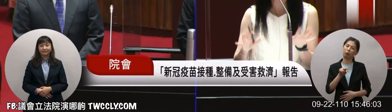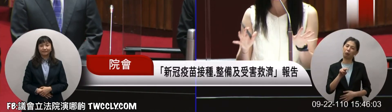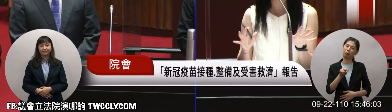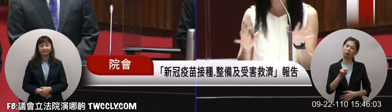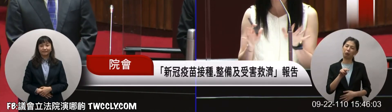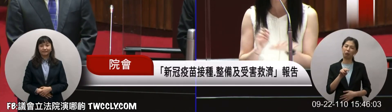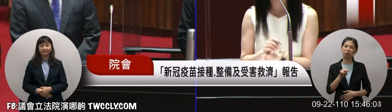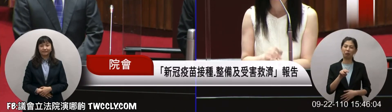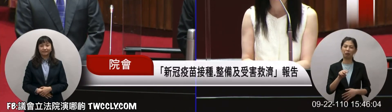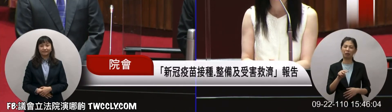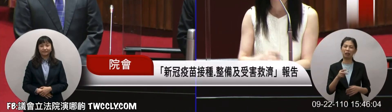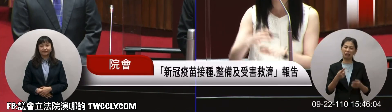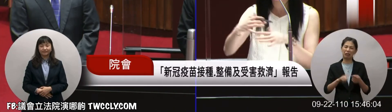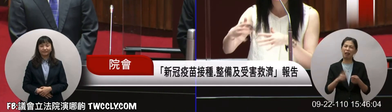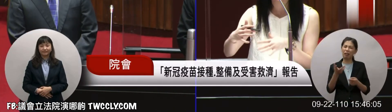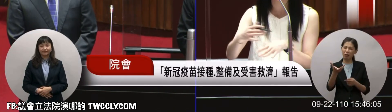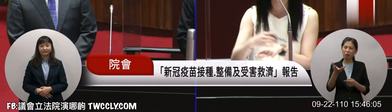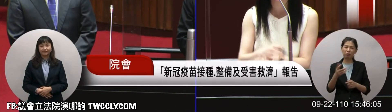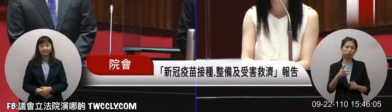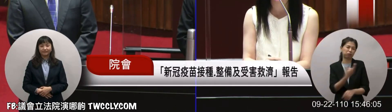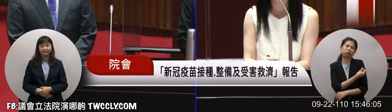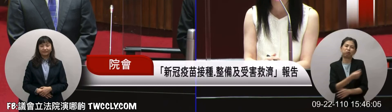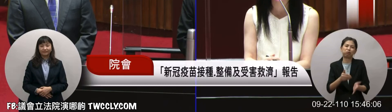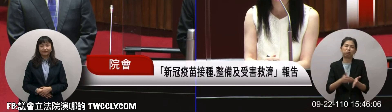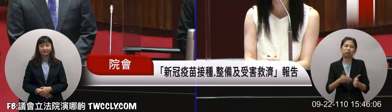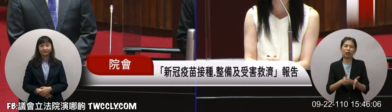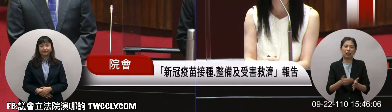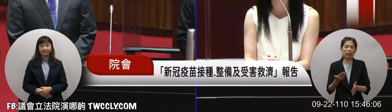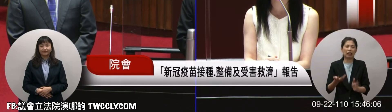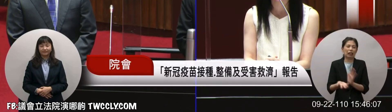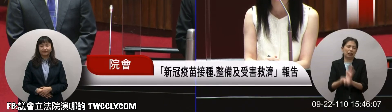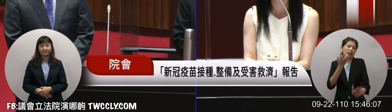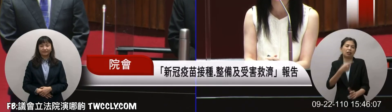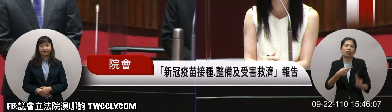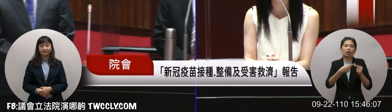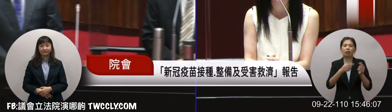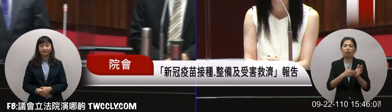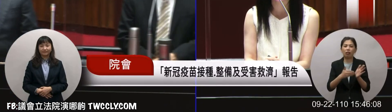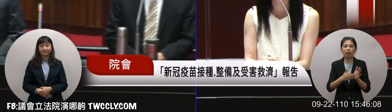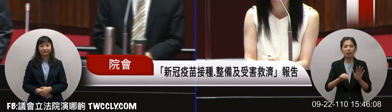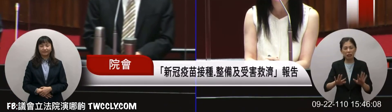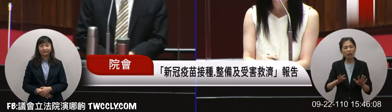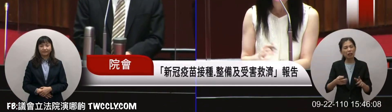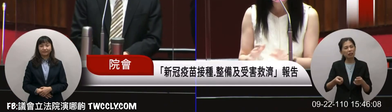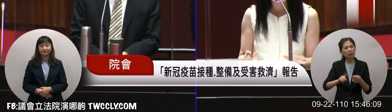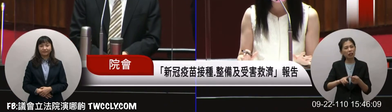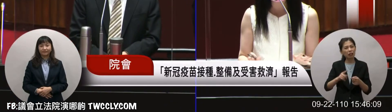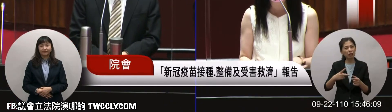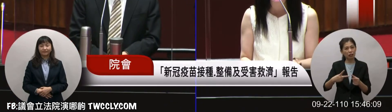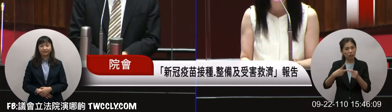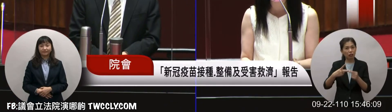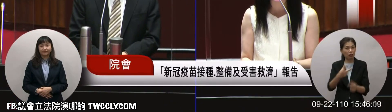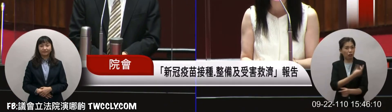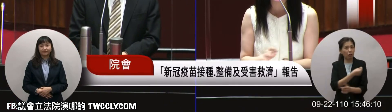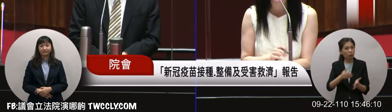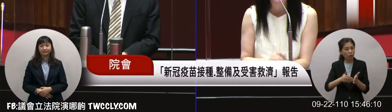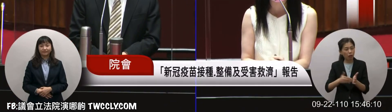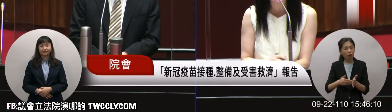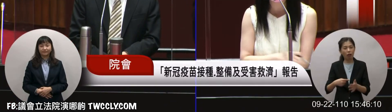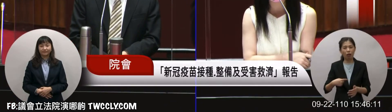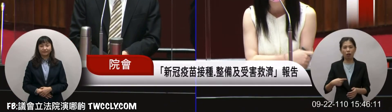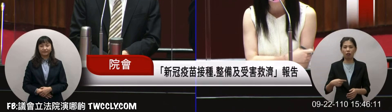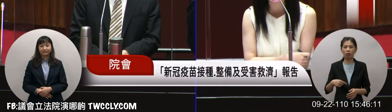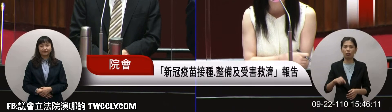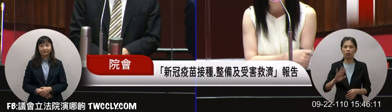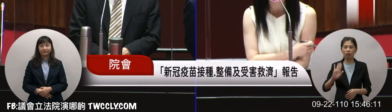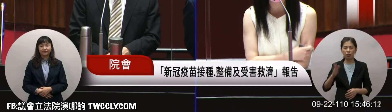普遍上应该大家都已经，因为很早就施打第一季，所以第二季应该也普遍都已经完成施打。但问题是，大家就要问说，确实还